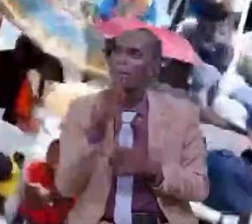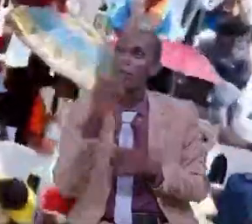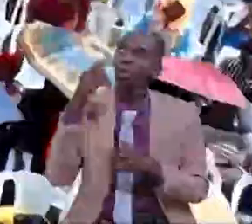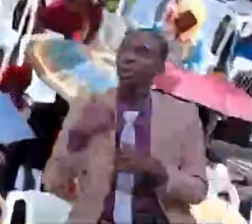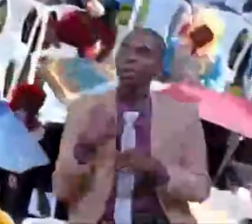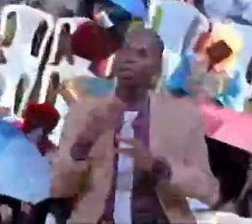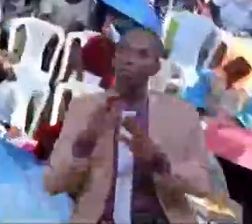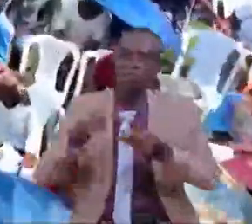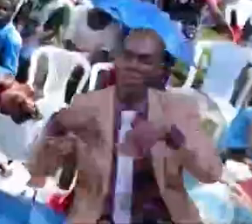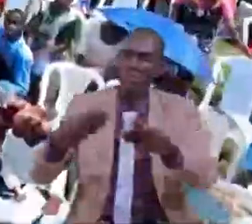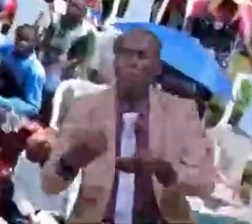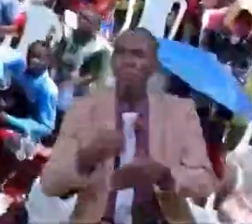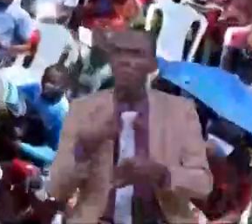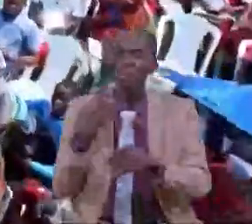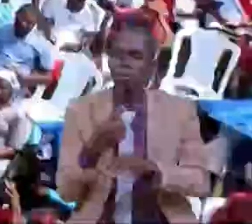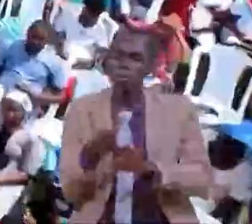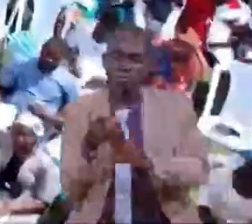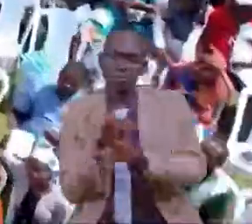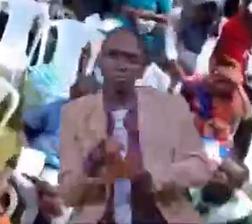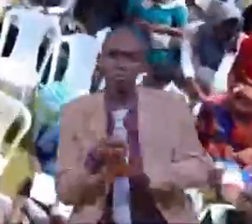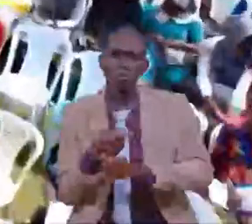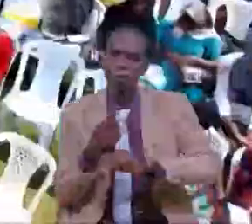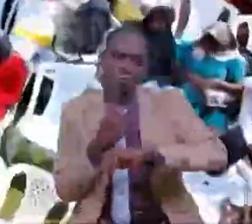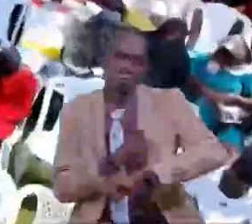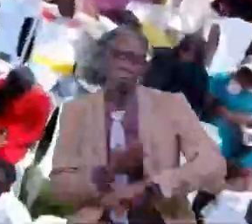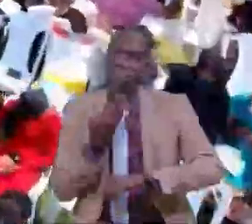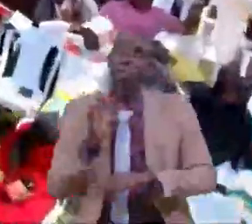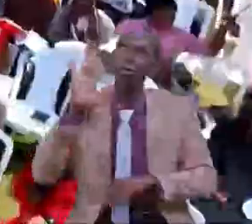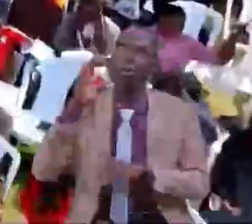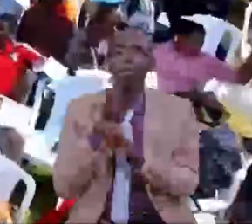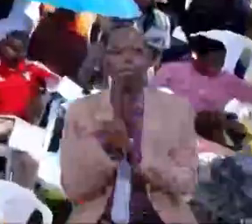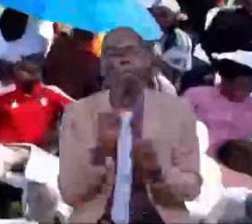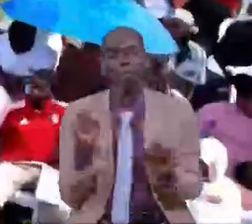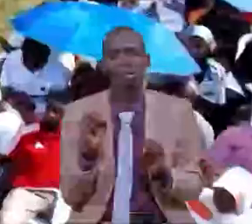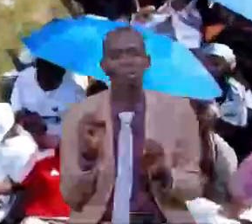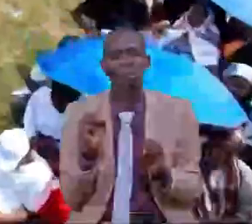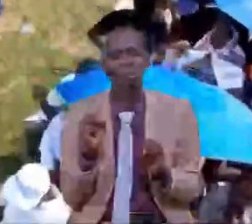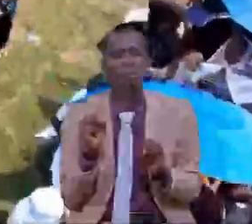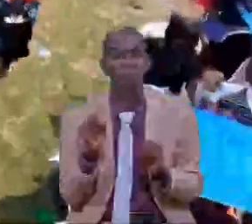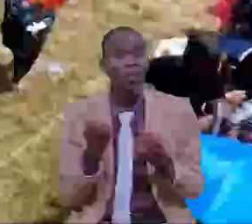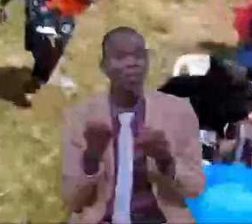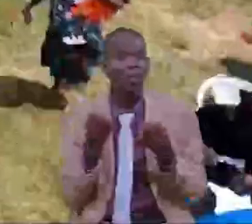tu me donnes le bouclier de ton salut, le salut.